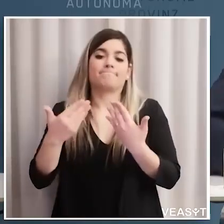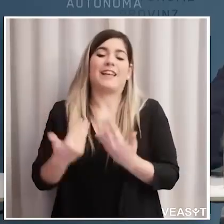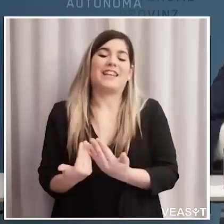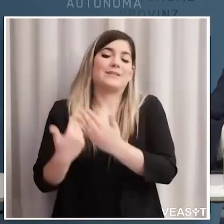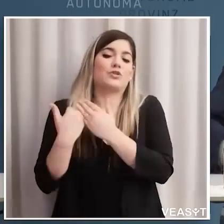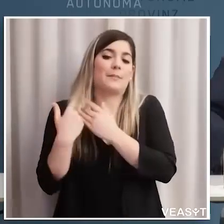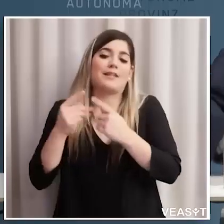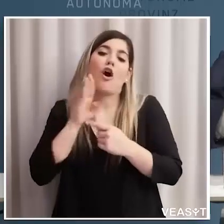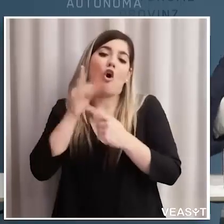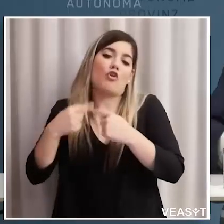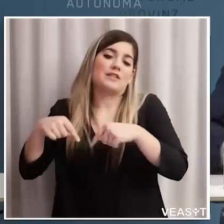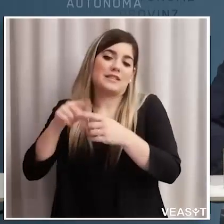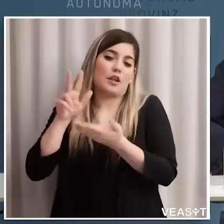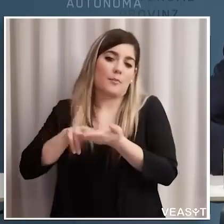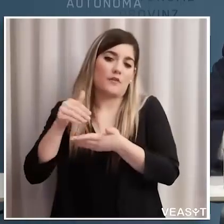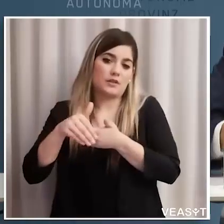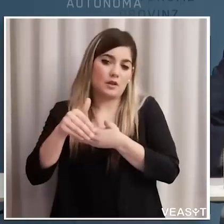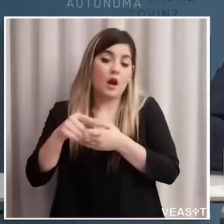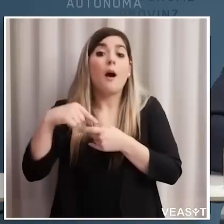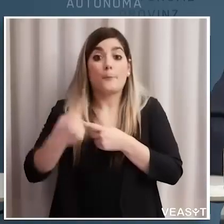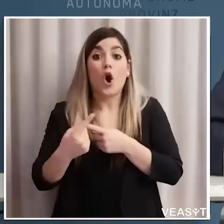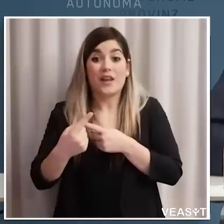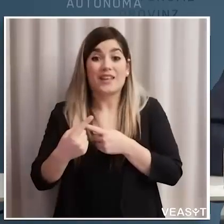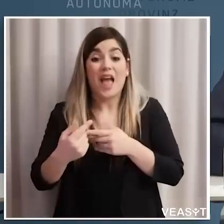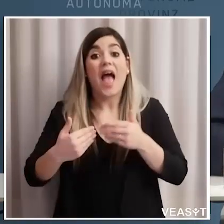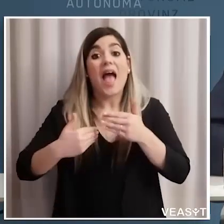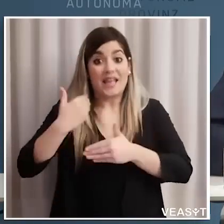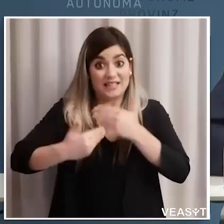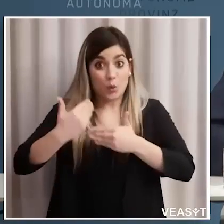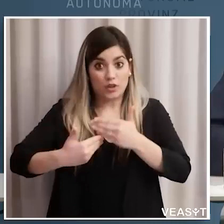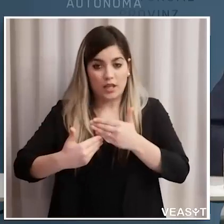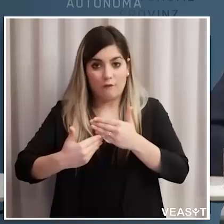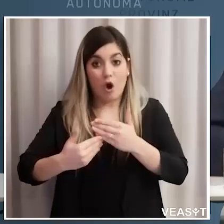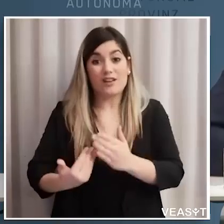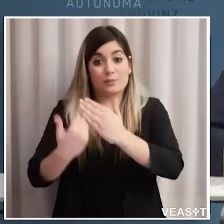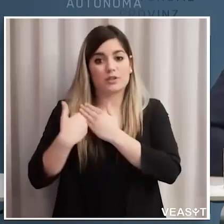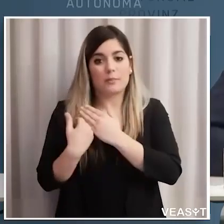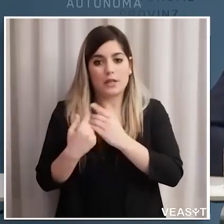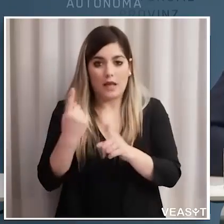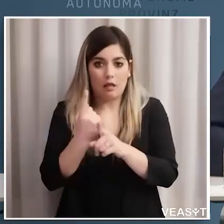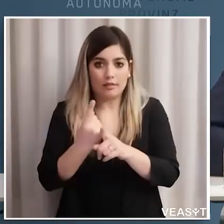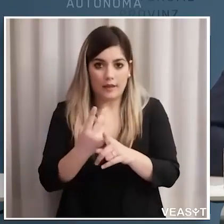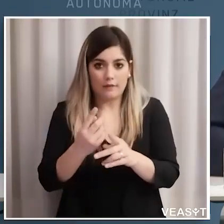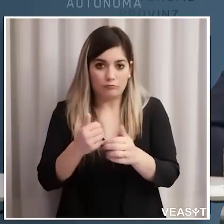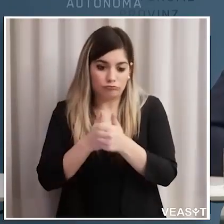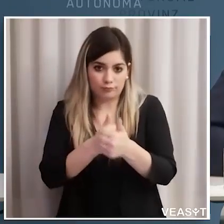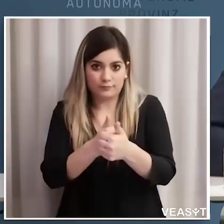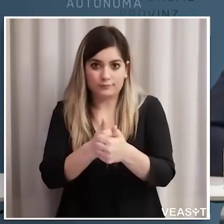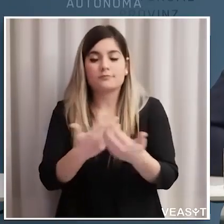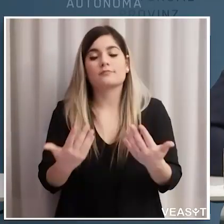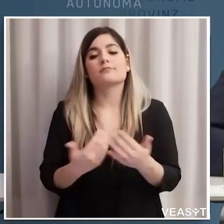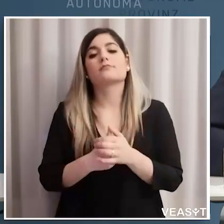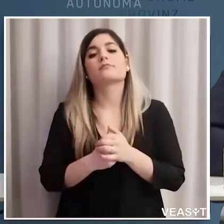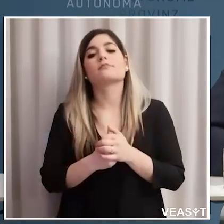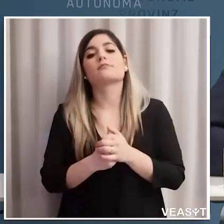approvare. L'esecutivo poi di nuovo ha la responsabilità di farlo eseguire. Io credo che questo non sia adesso una